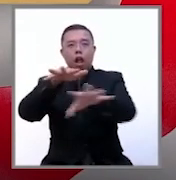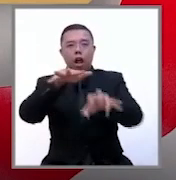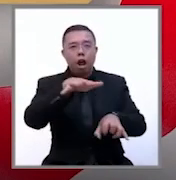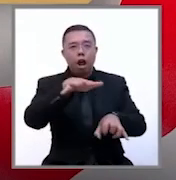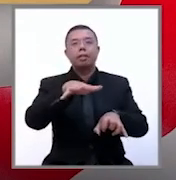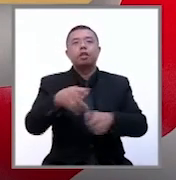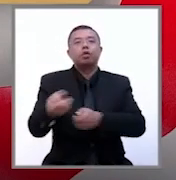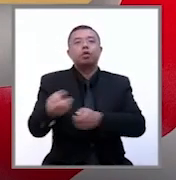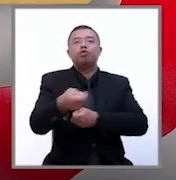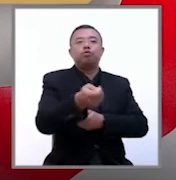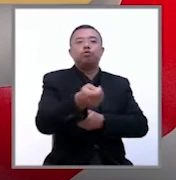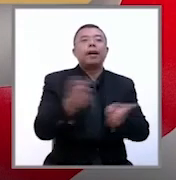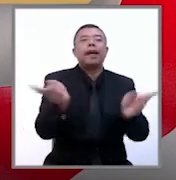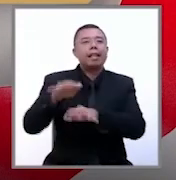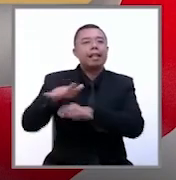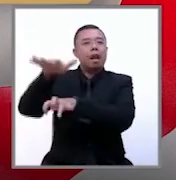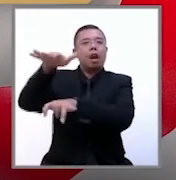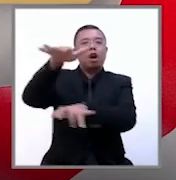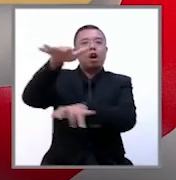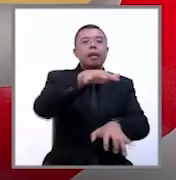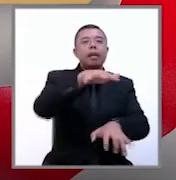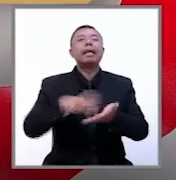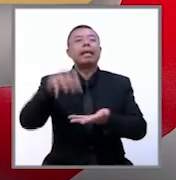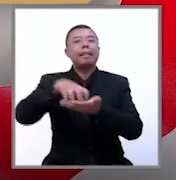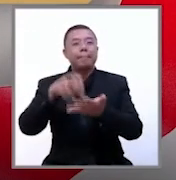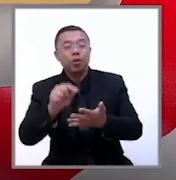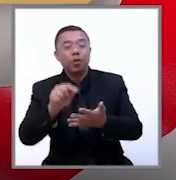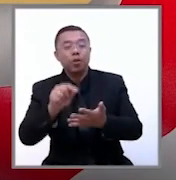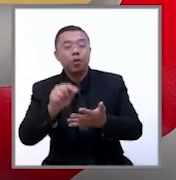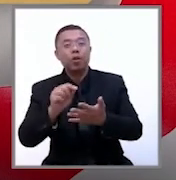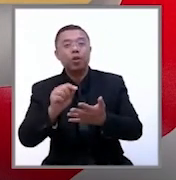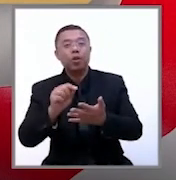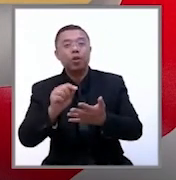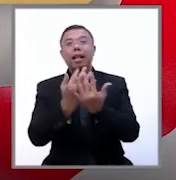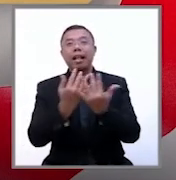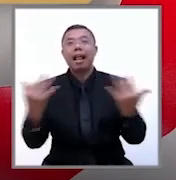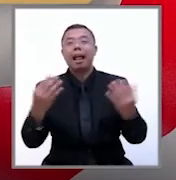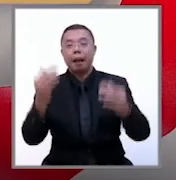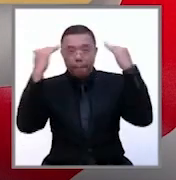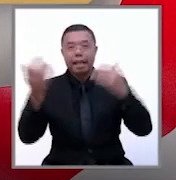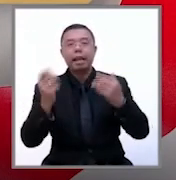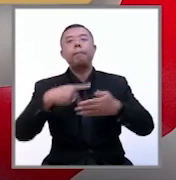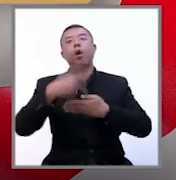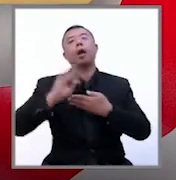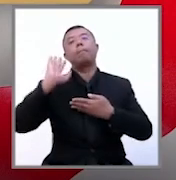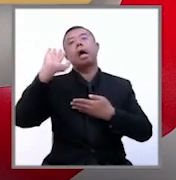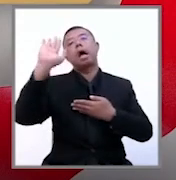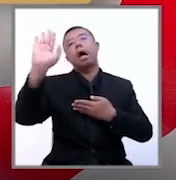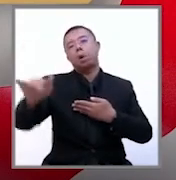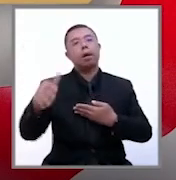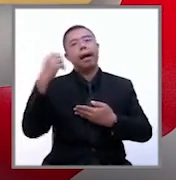jadi memang yang namanya food Estate lahan pertanian itu adalah program jangka panjang Pak jadi tidak bisa